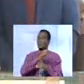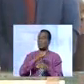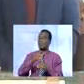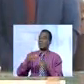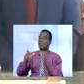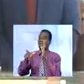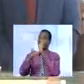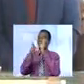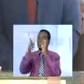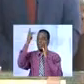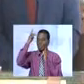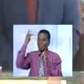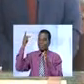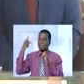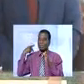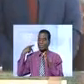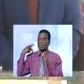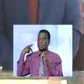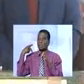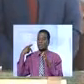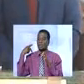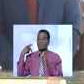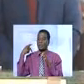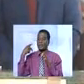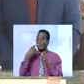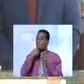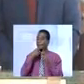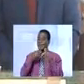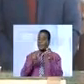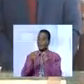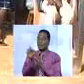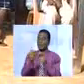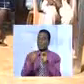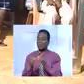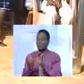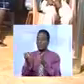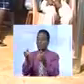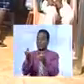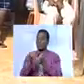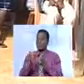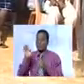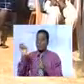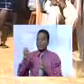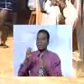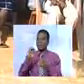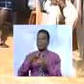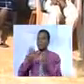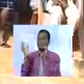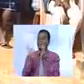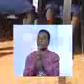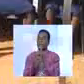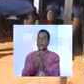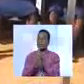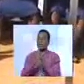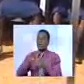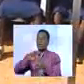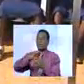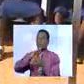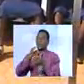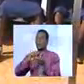sous-préfet de Miyagi Traoré Amadou, traduit la volonté de cette école